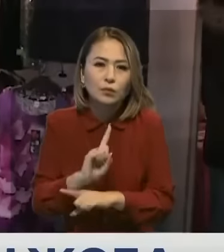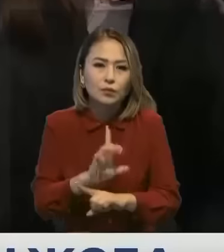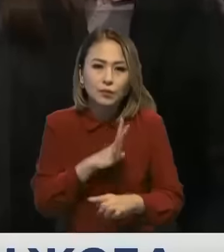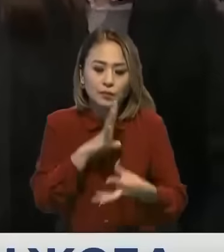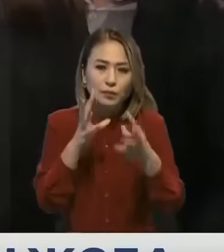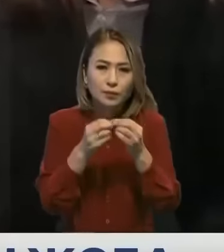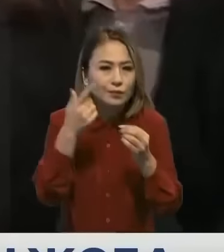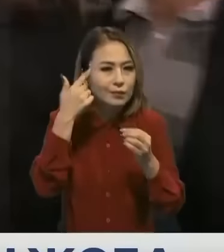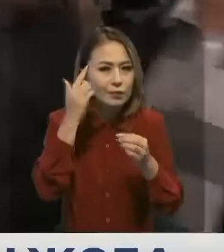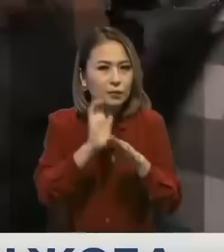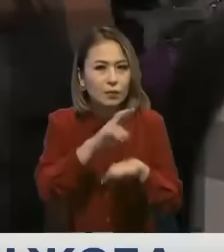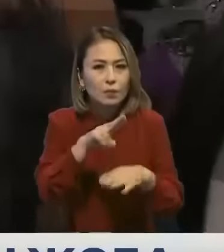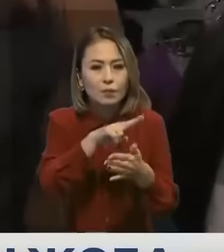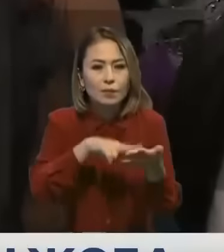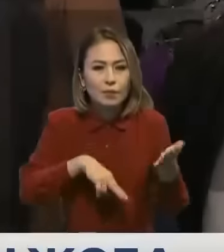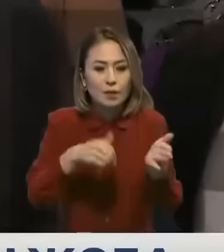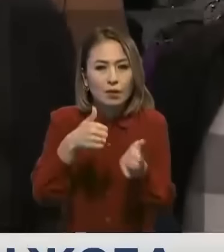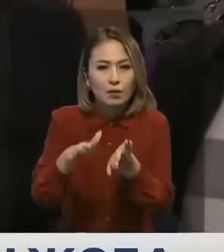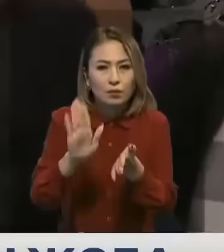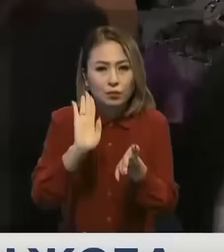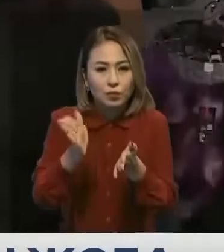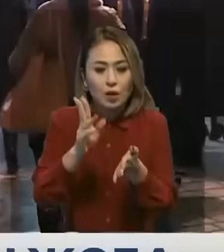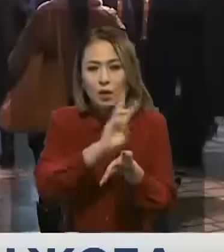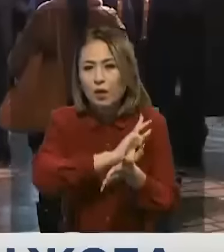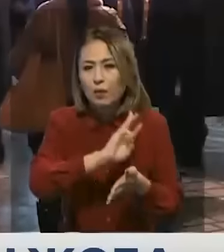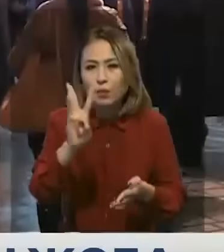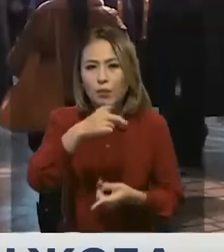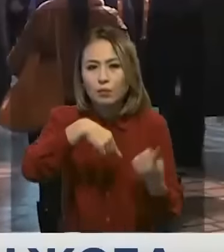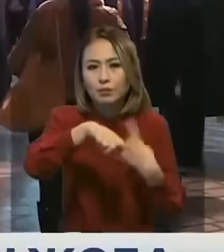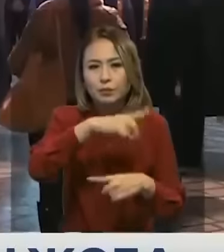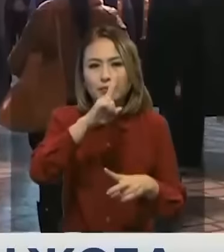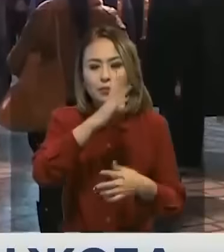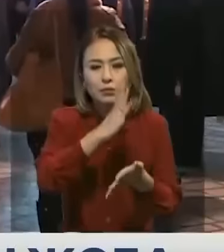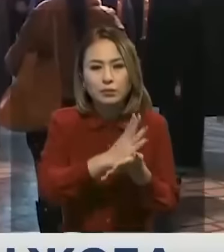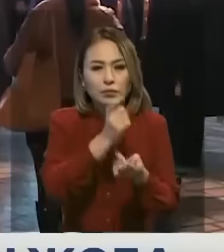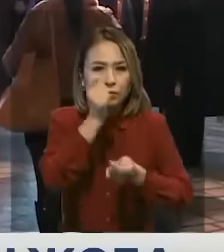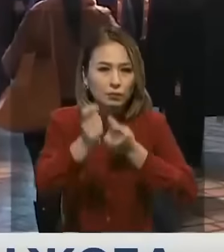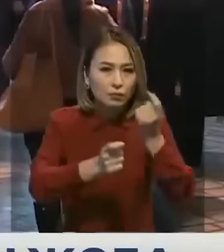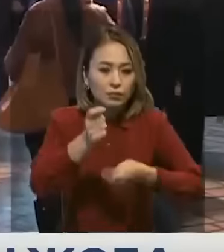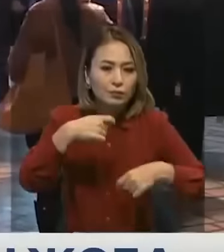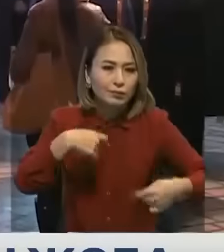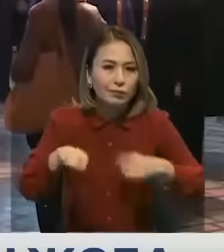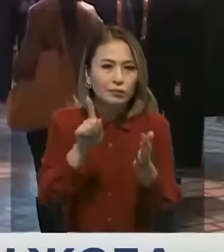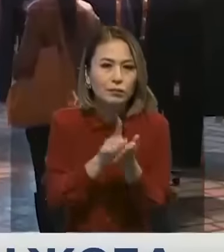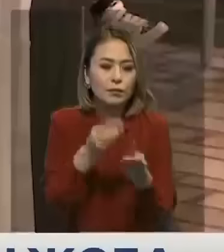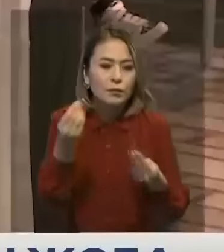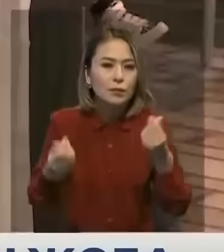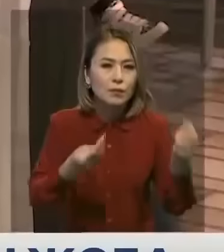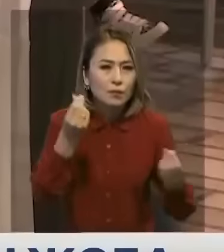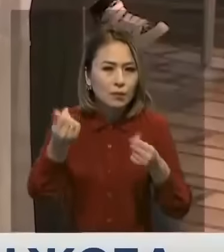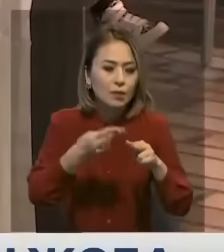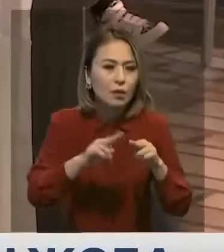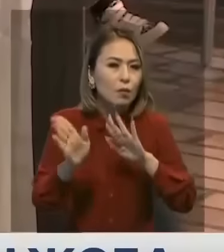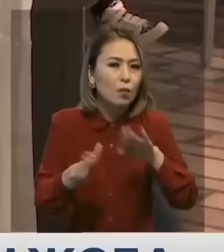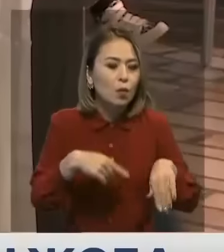Қырғызстан біртінде патент жүйесінен бас тартпақ. Ал қазір миллиондаған айналымы бар кәсіпкерлер ұсақ саудагерлермен бірдей салық төлеп жүр. Келер жылдың